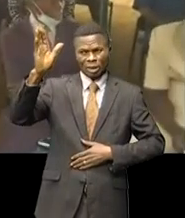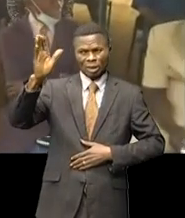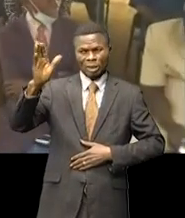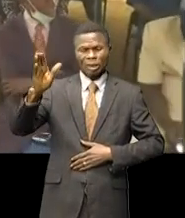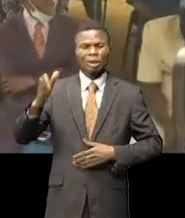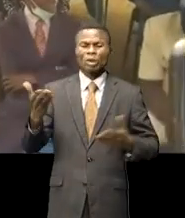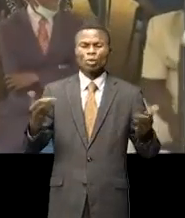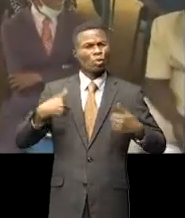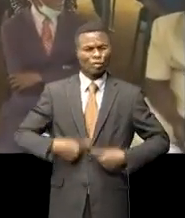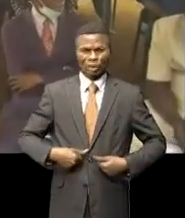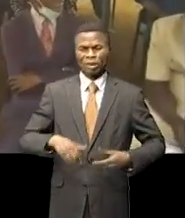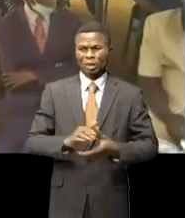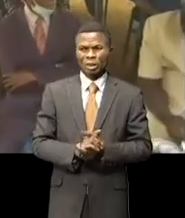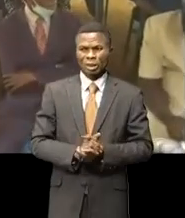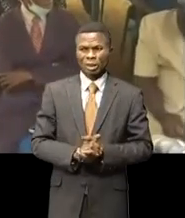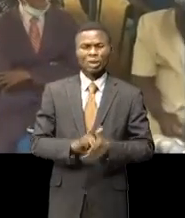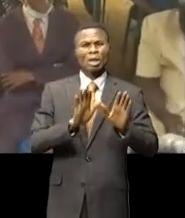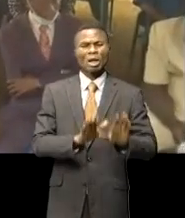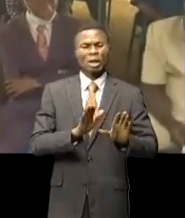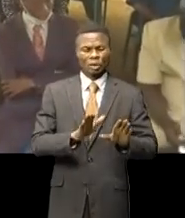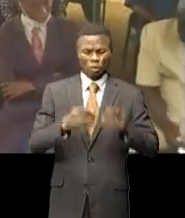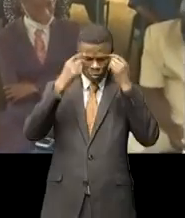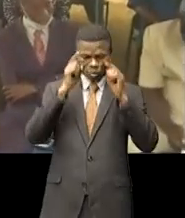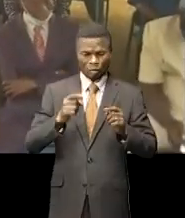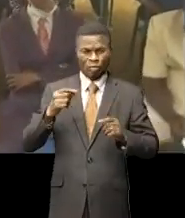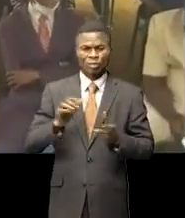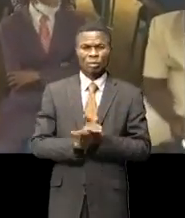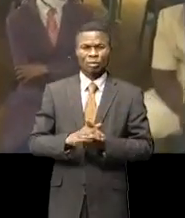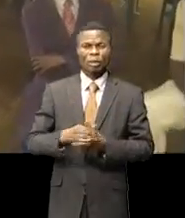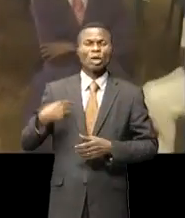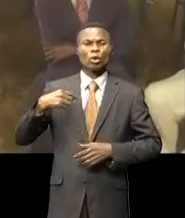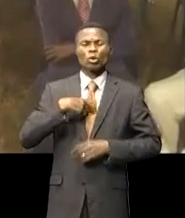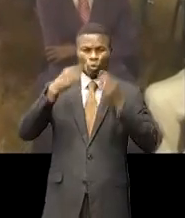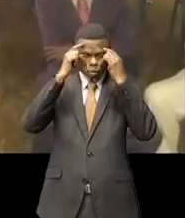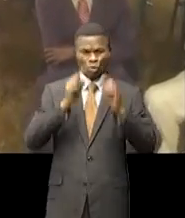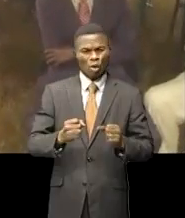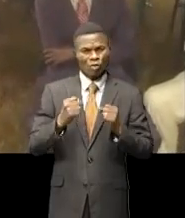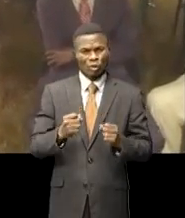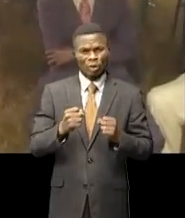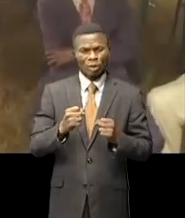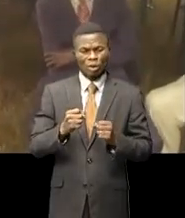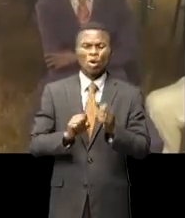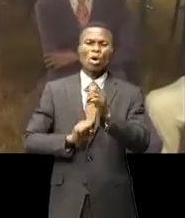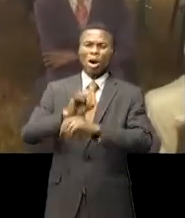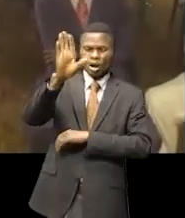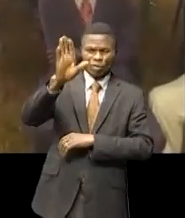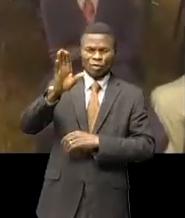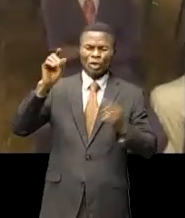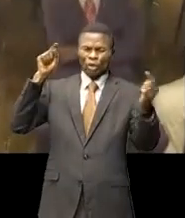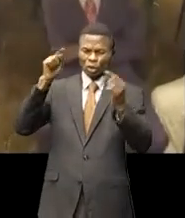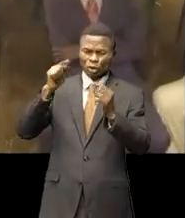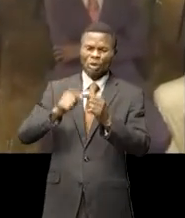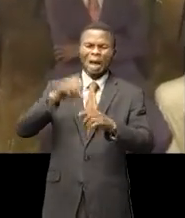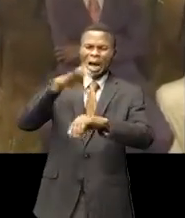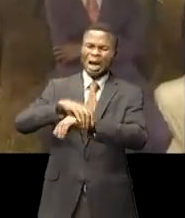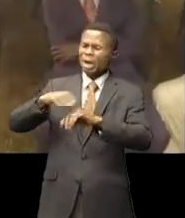Partiront ou pas, alors entendons-nous bien. Le gouvernement est déterminé sans faille de les traquer jusqu'au dernier rempart